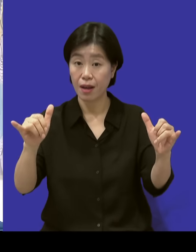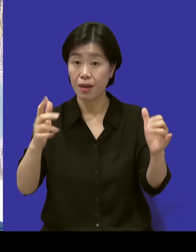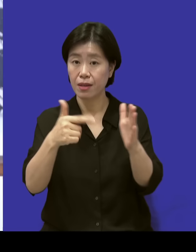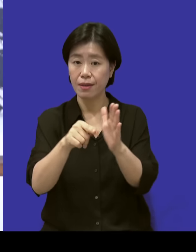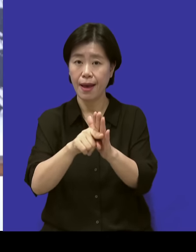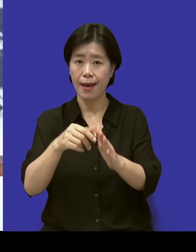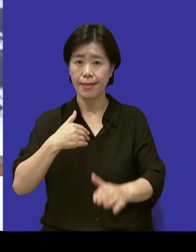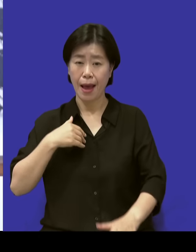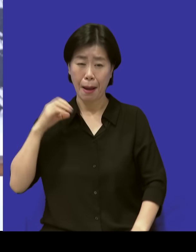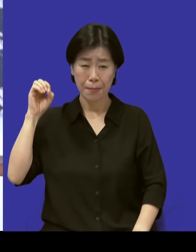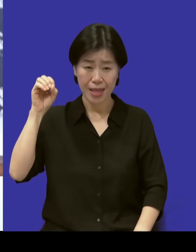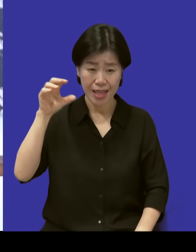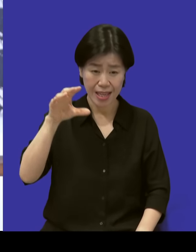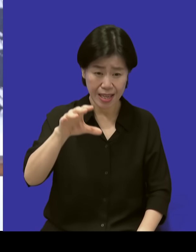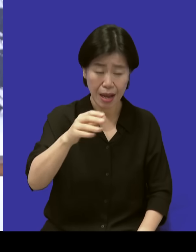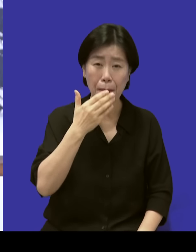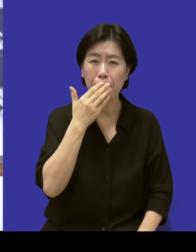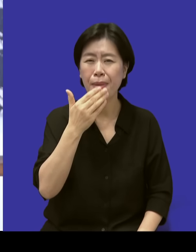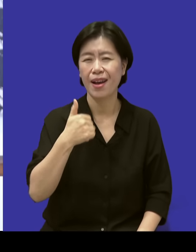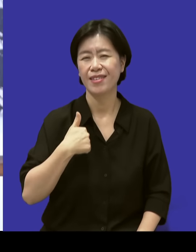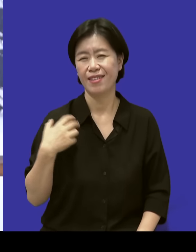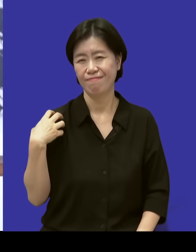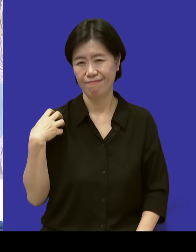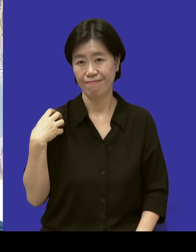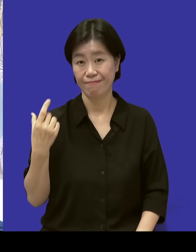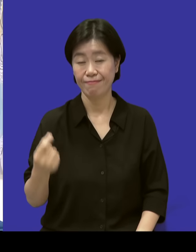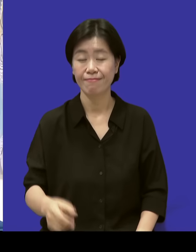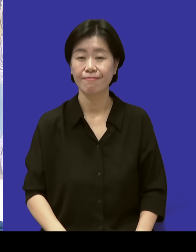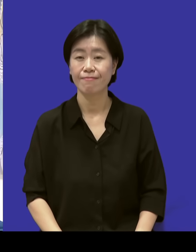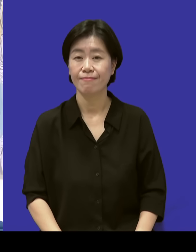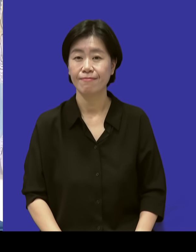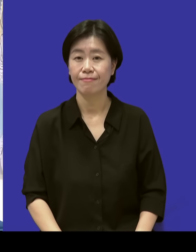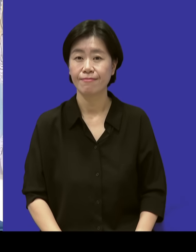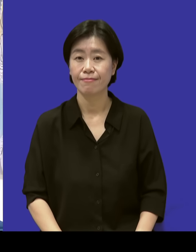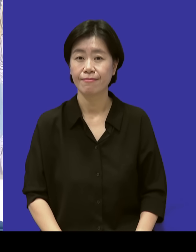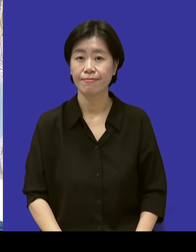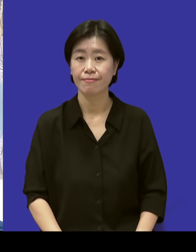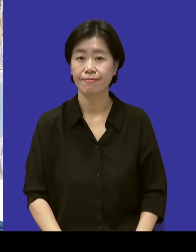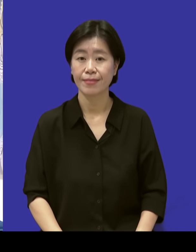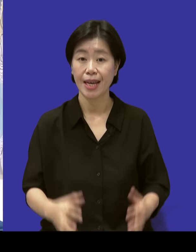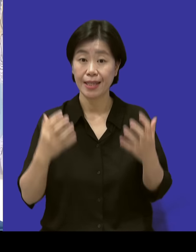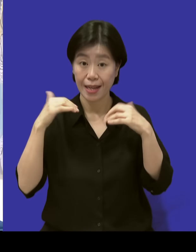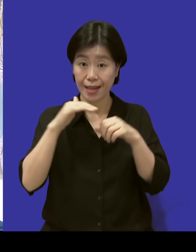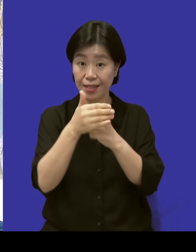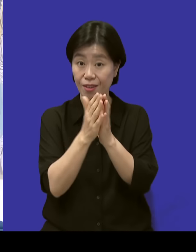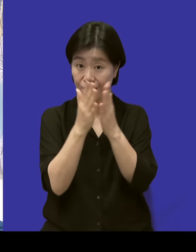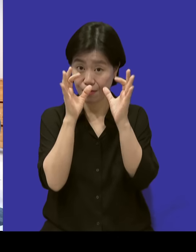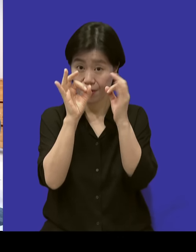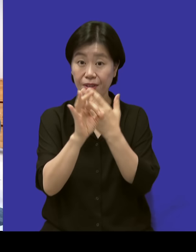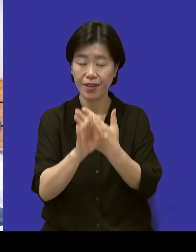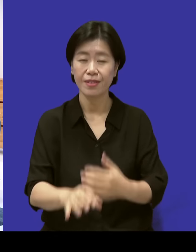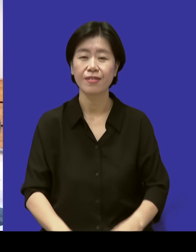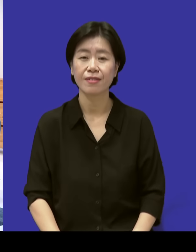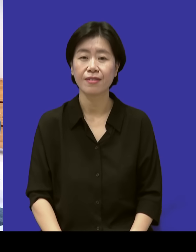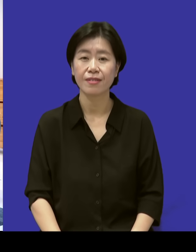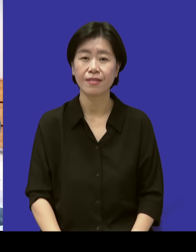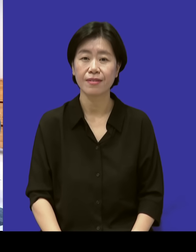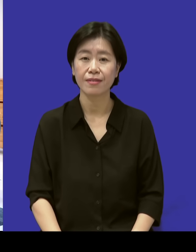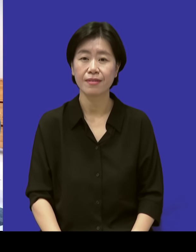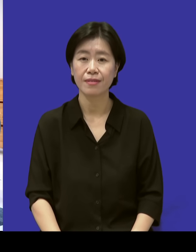그런 직업이라고 생각하거든요. 네. 이제 다니엘서 12장 3절에 보면은